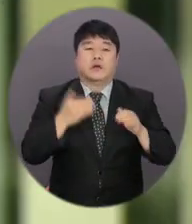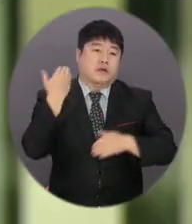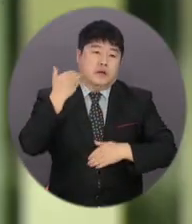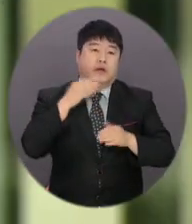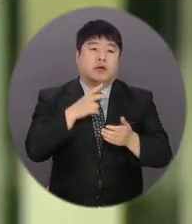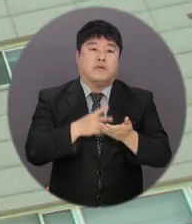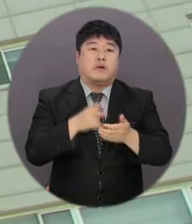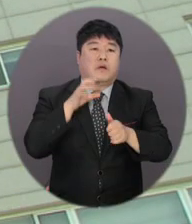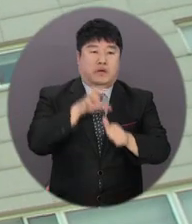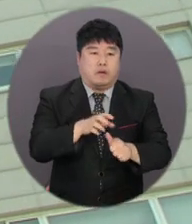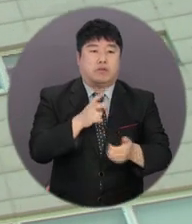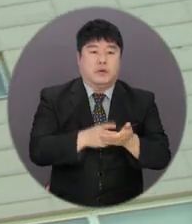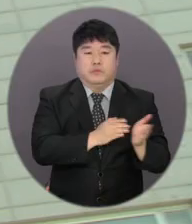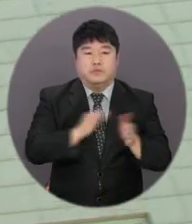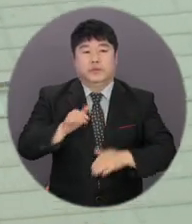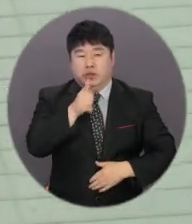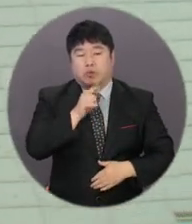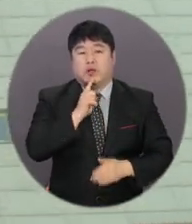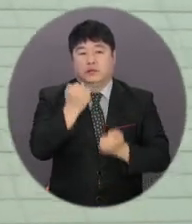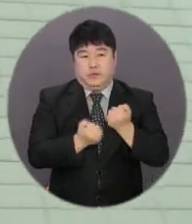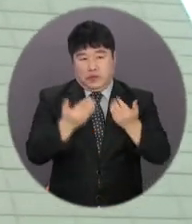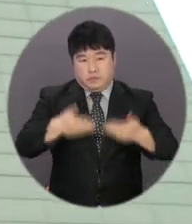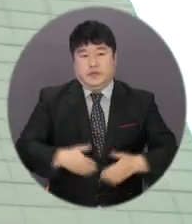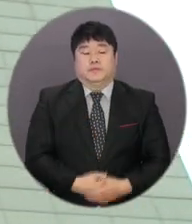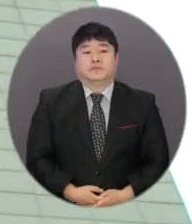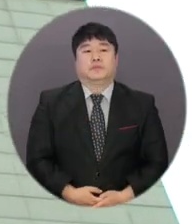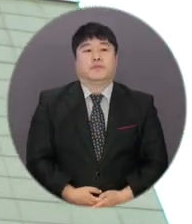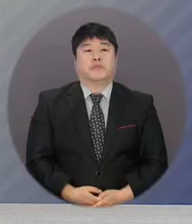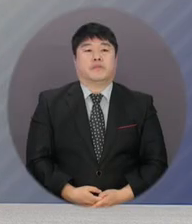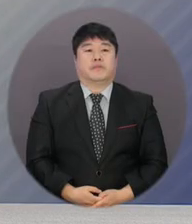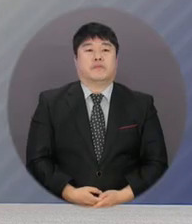법적 제도적 기반이 마련됐다고 설명했습니다.